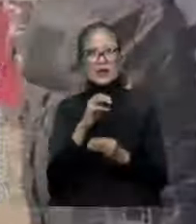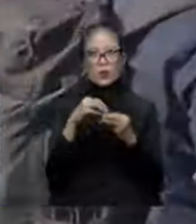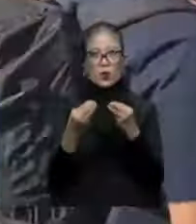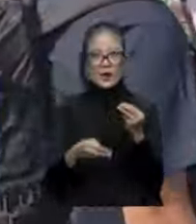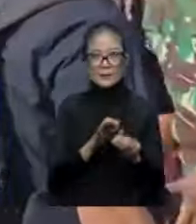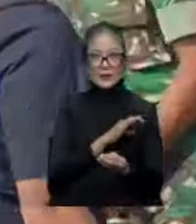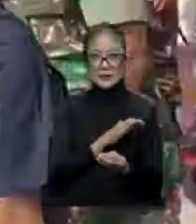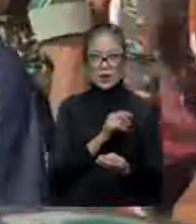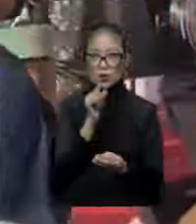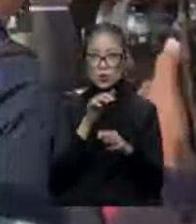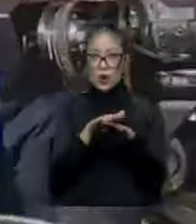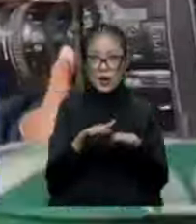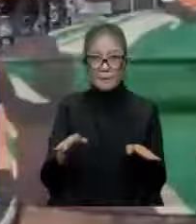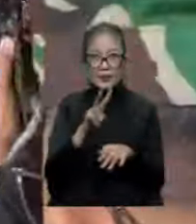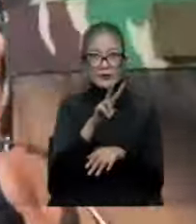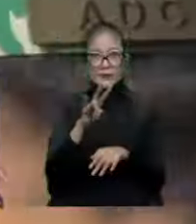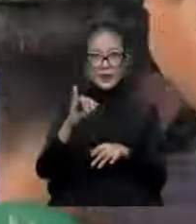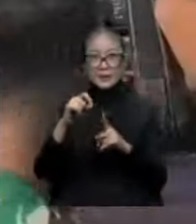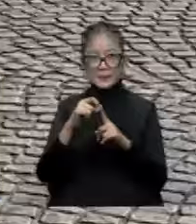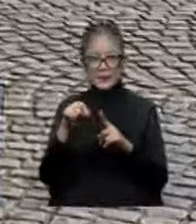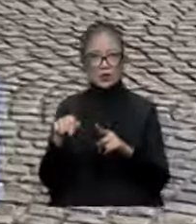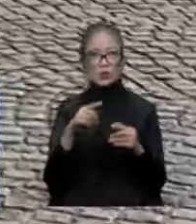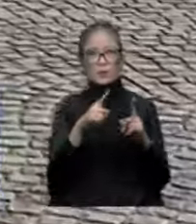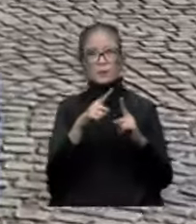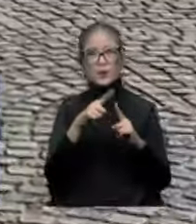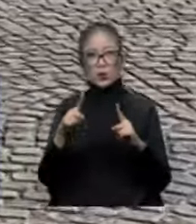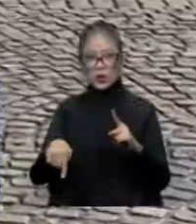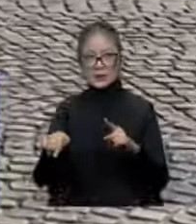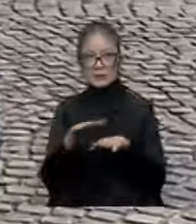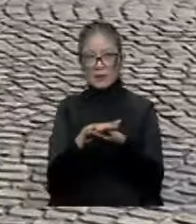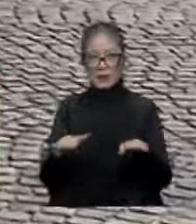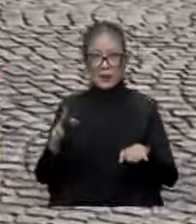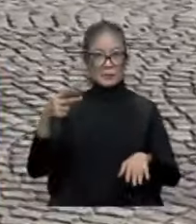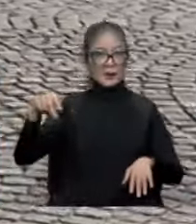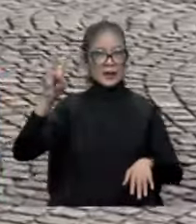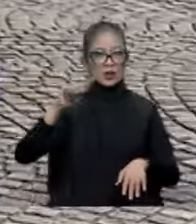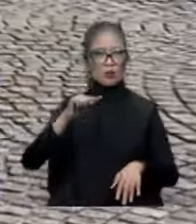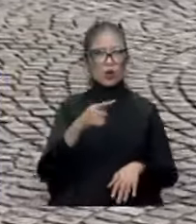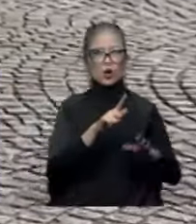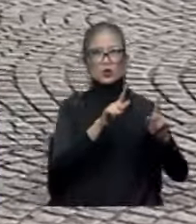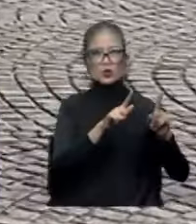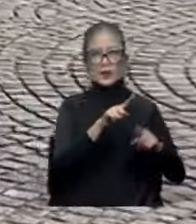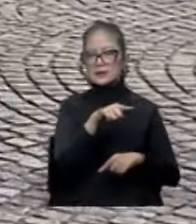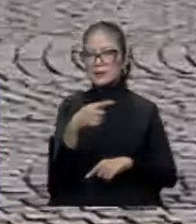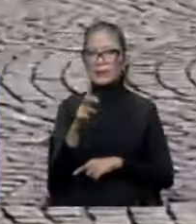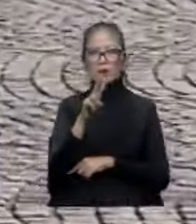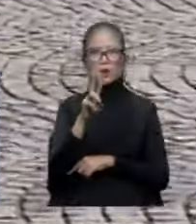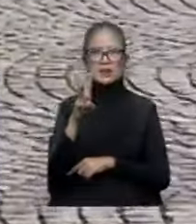VVIP, sejumlah satuan tugas tergabung dalam operasi pengamanan pelantikan mulai 17 hingga 23 Oktober.